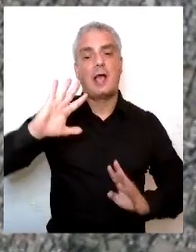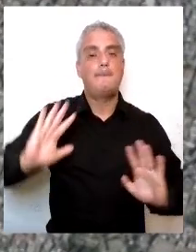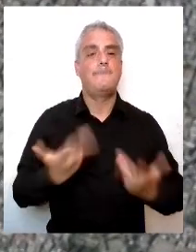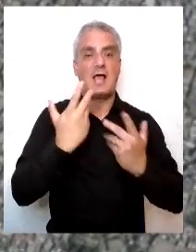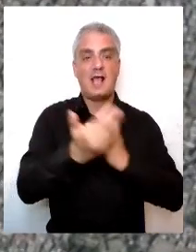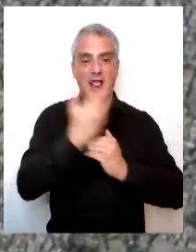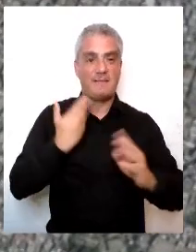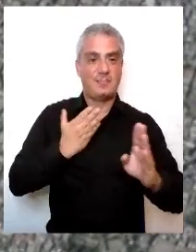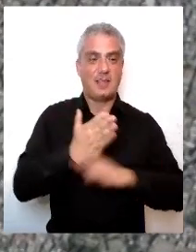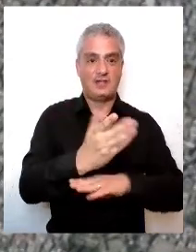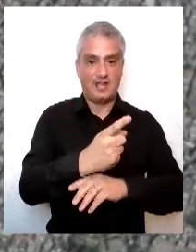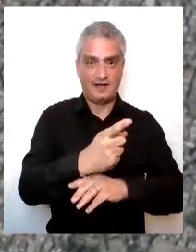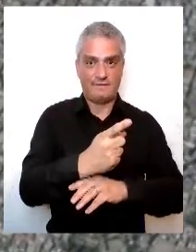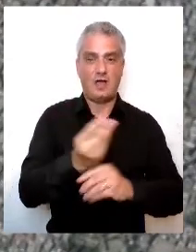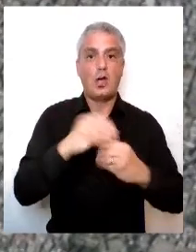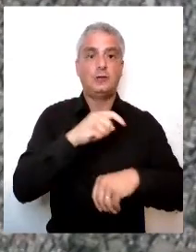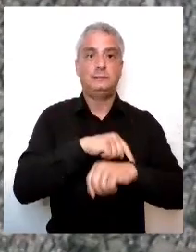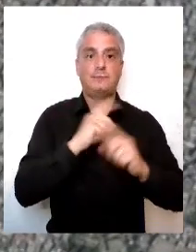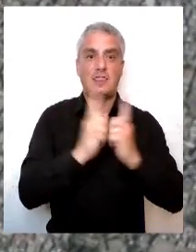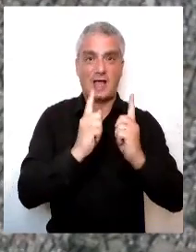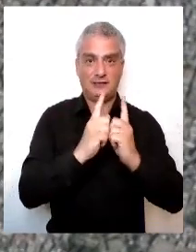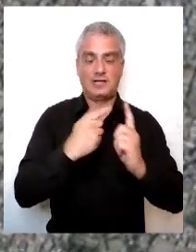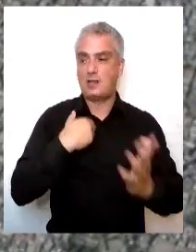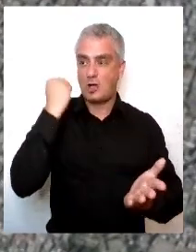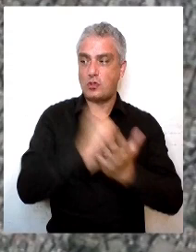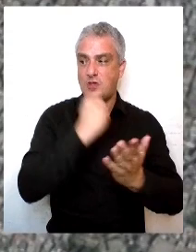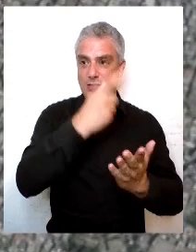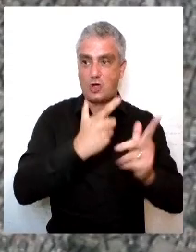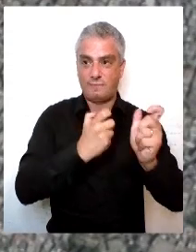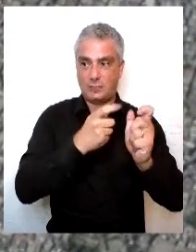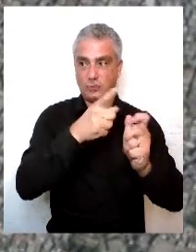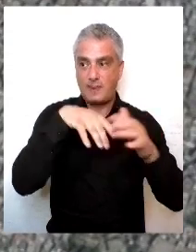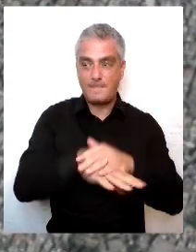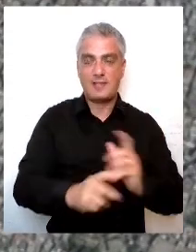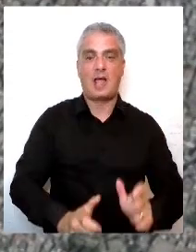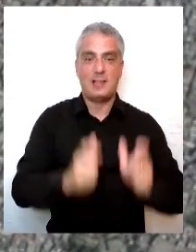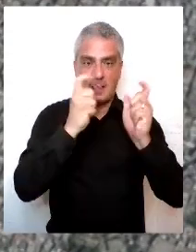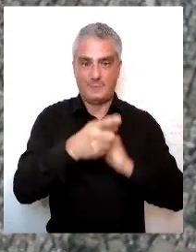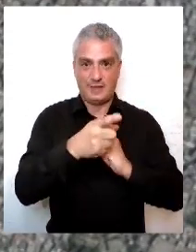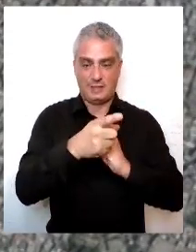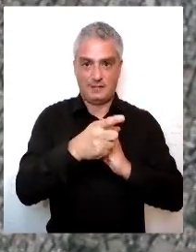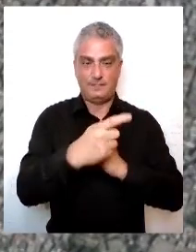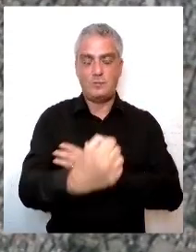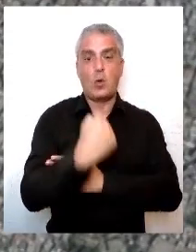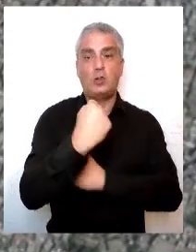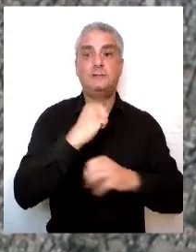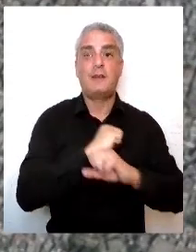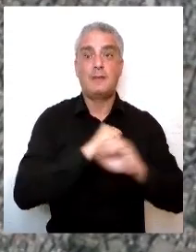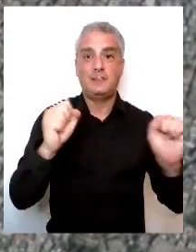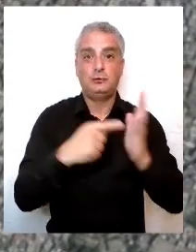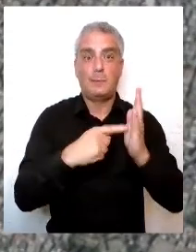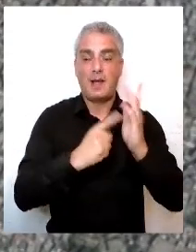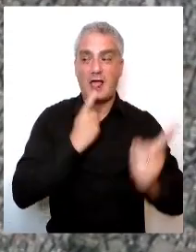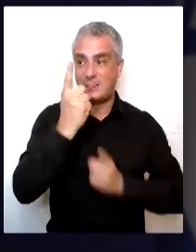התקיפה בעוד זמן קצר אנחנו נתקוף את אמצעי הלחימה שמתחת לבניינים עוצמת הפיצוץ בעקבות הטילים